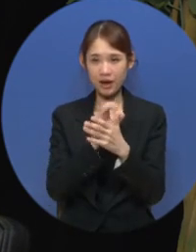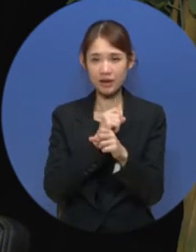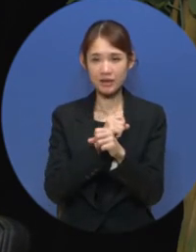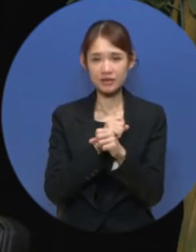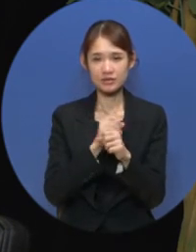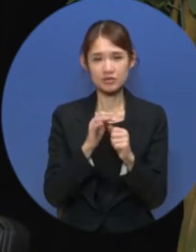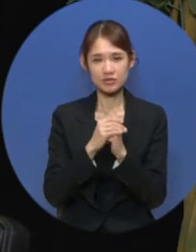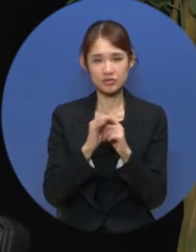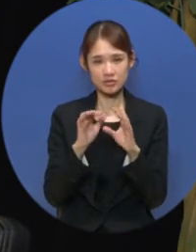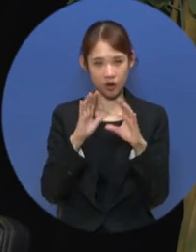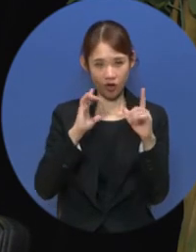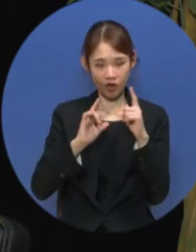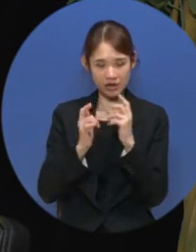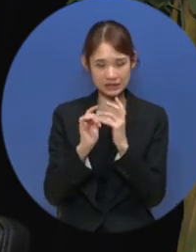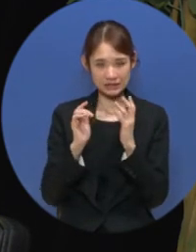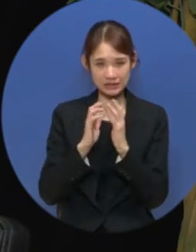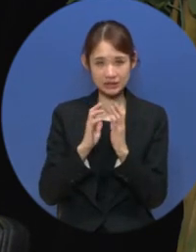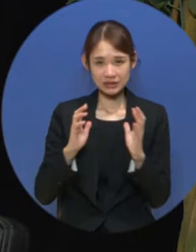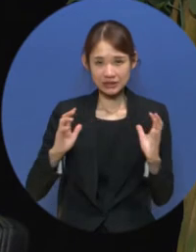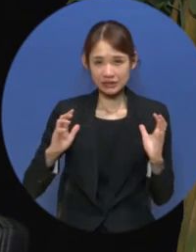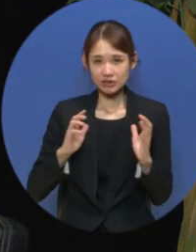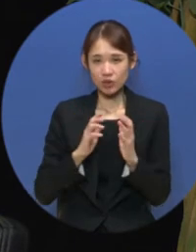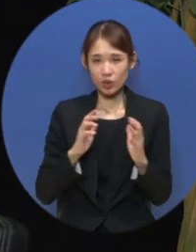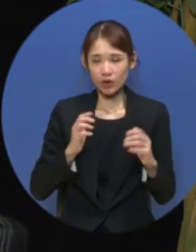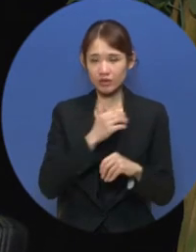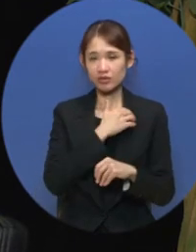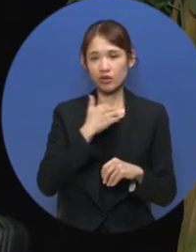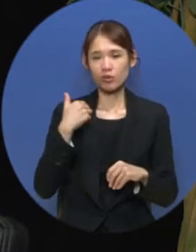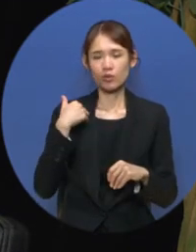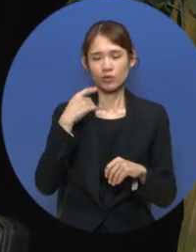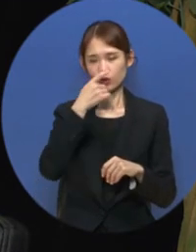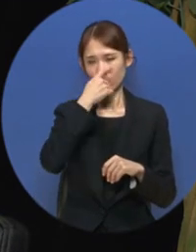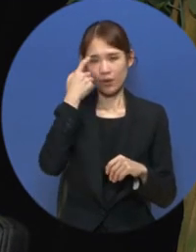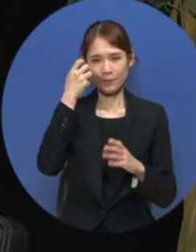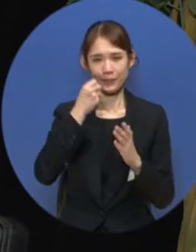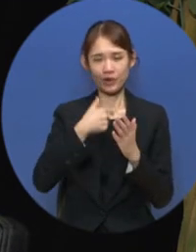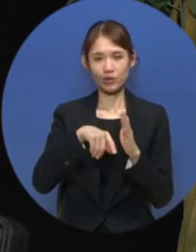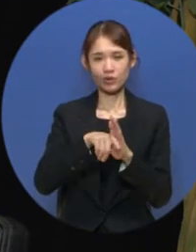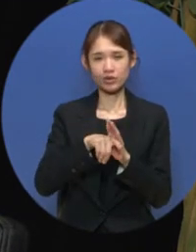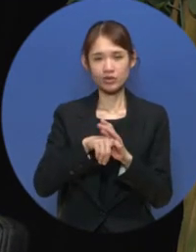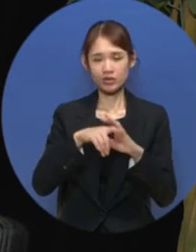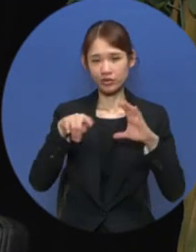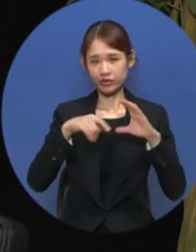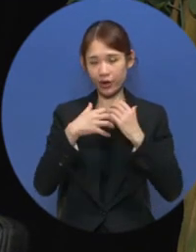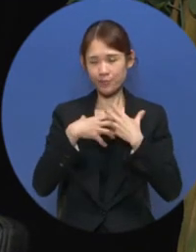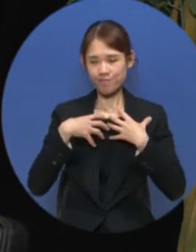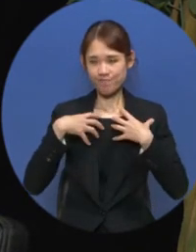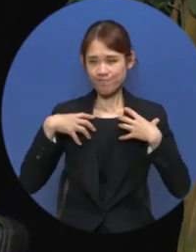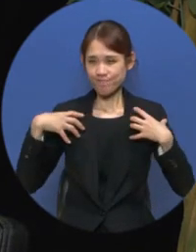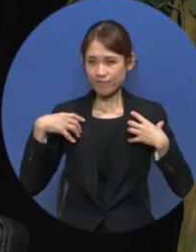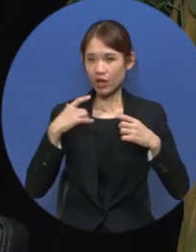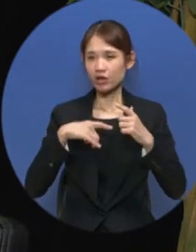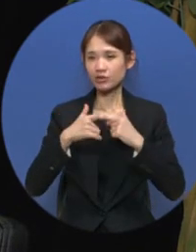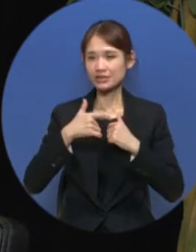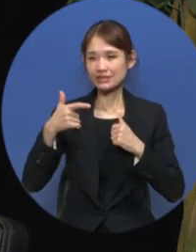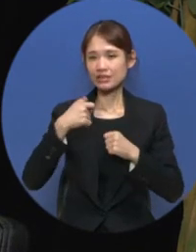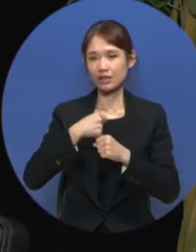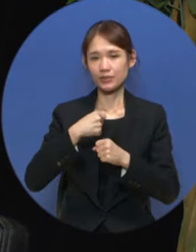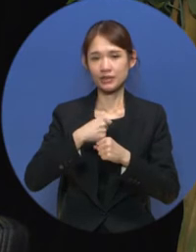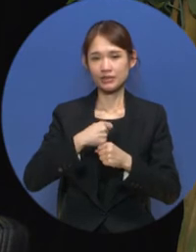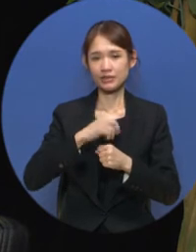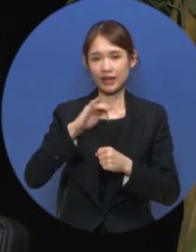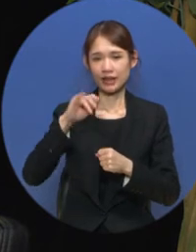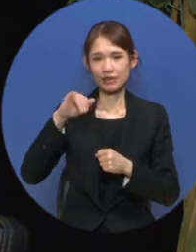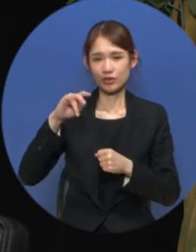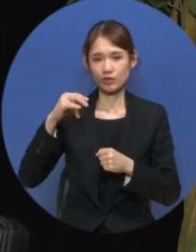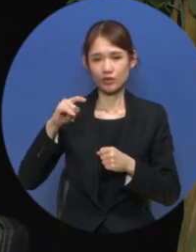이 전체가 이제 그 늘어날 수 있는 그 여유 공간을 더 확보하는 터널형 액션밴드라는 이제 아. 그런